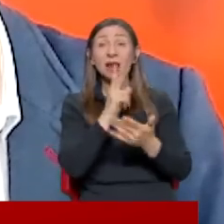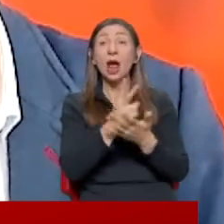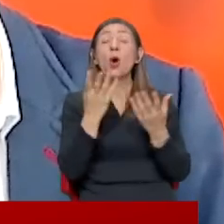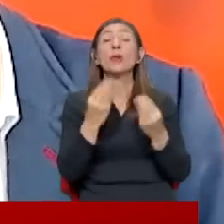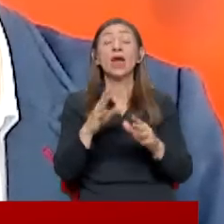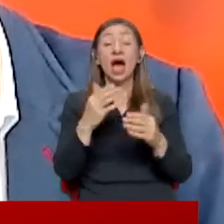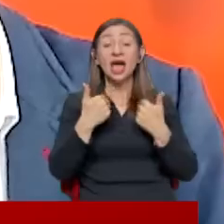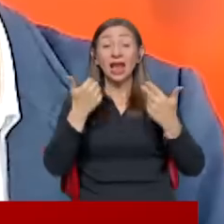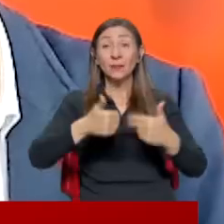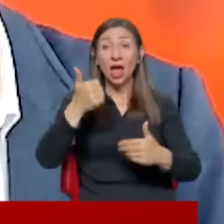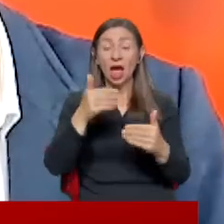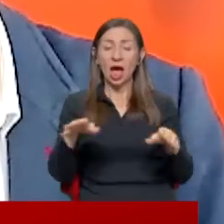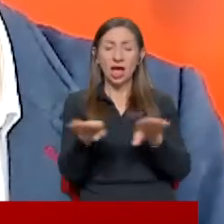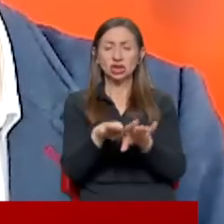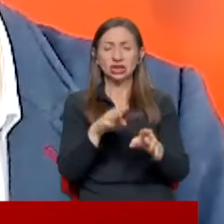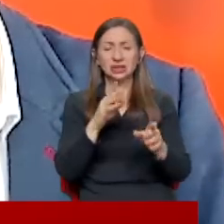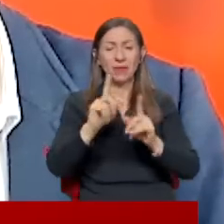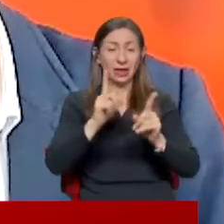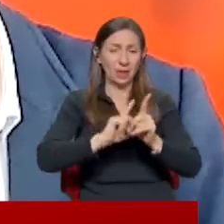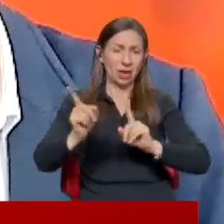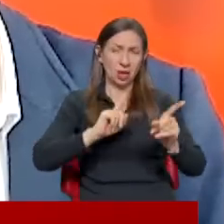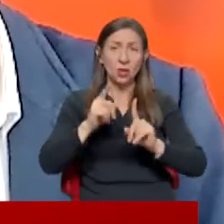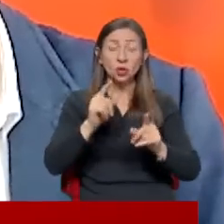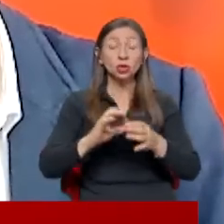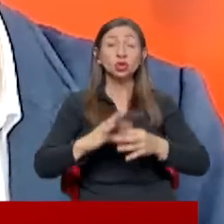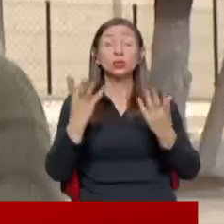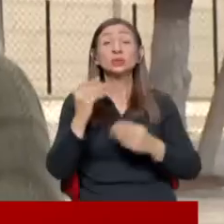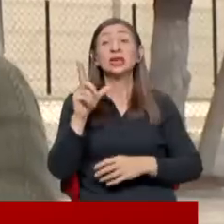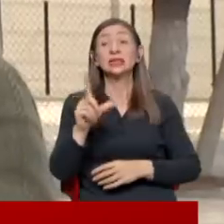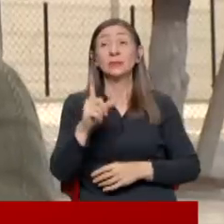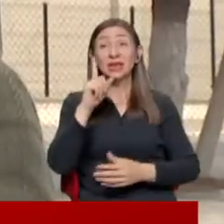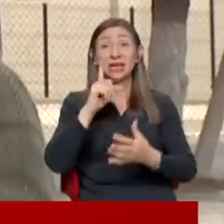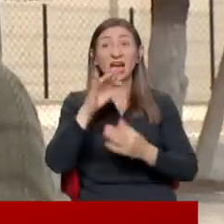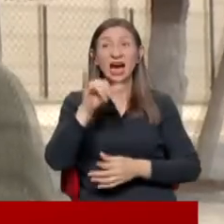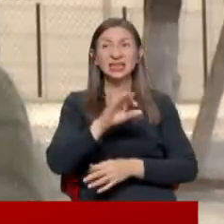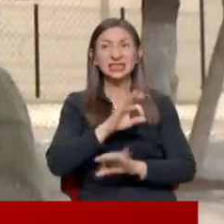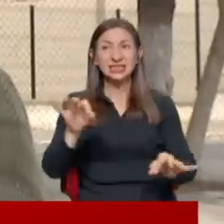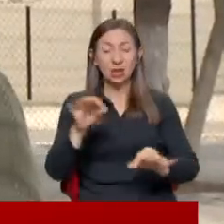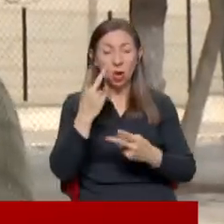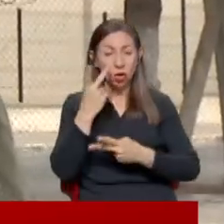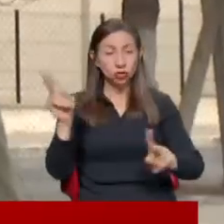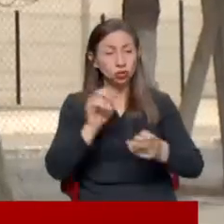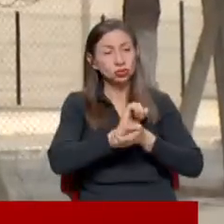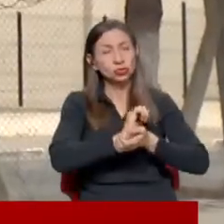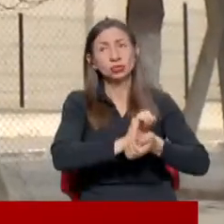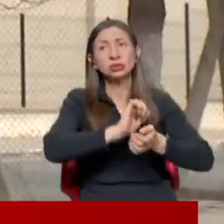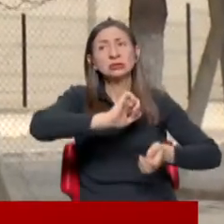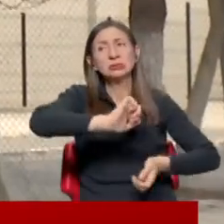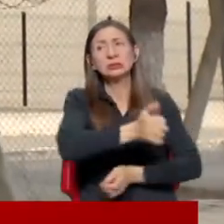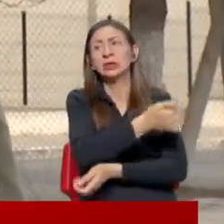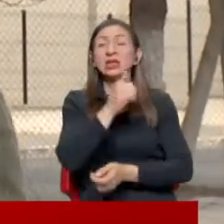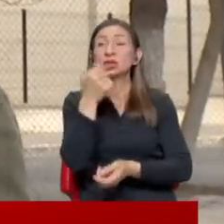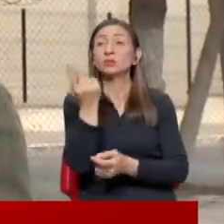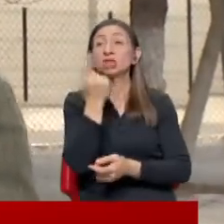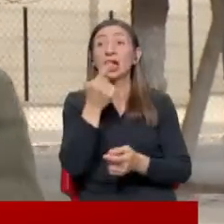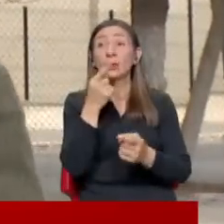ülkede, Adalet Bakanı adil yargılanmadan bahsedecekse eğer önce bunların çözülmesi gerekir. Bir insanın haksız yere özgürlüğünden mahrum kalmasını